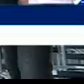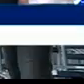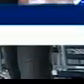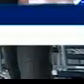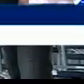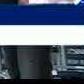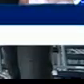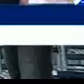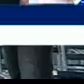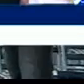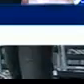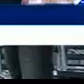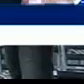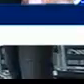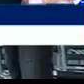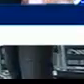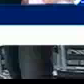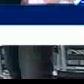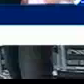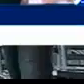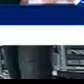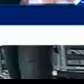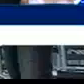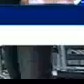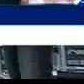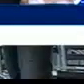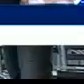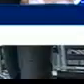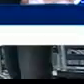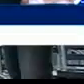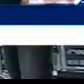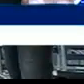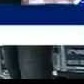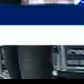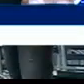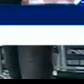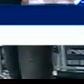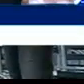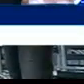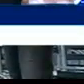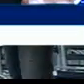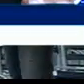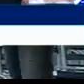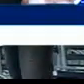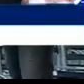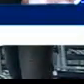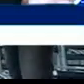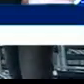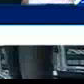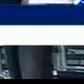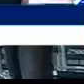Înseamnă foarte mult. Gândește-te că noi toți ne-am, sau majoritatea, că unii sunt mai în vârstă, ne-am uitat de când eram copii